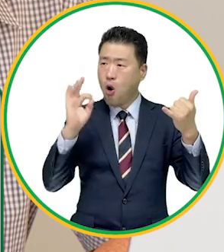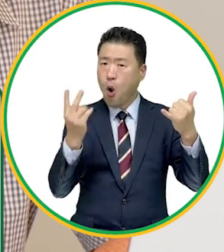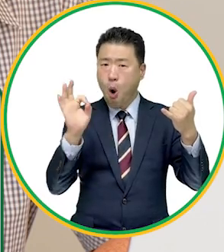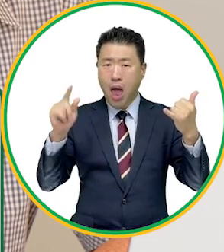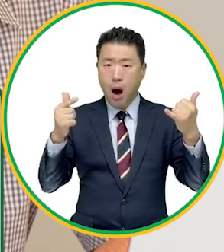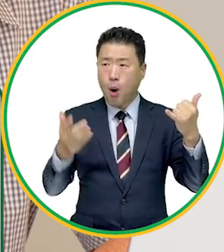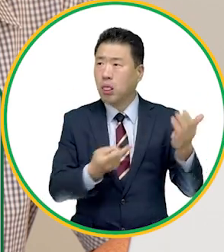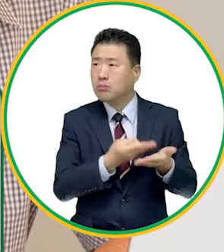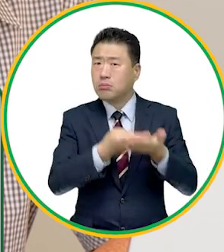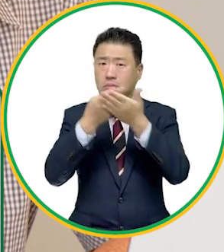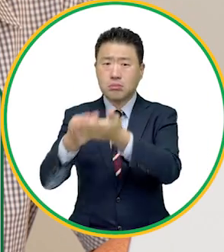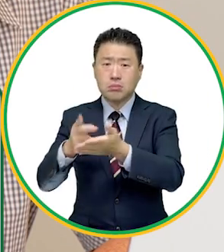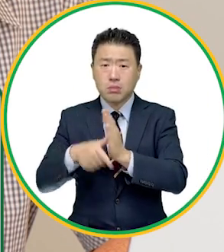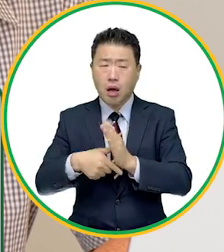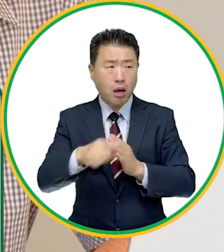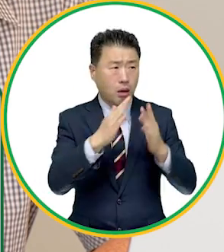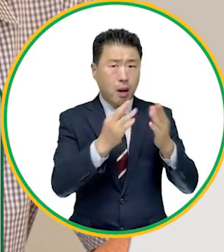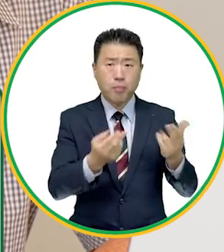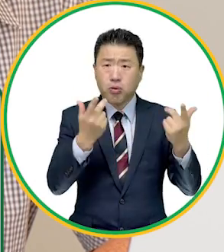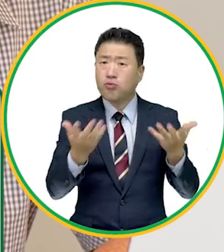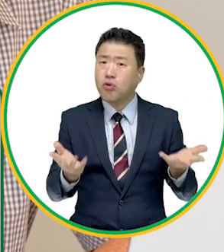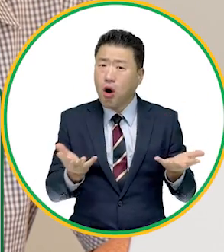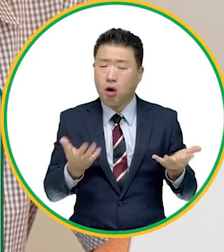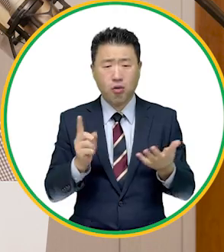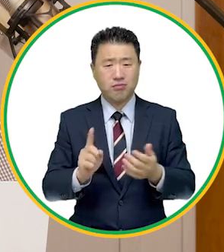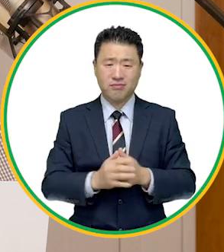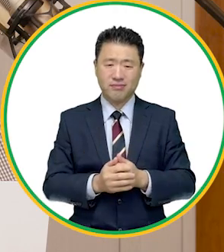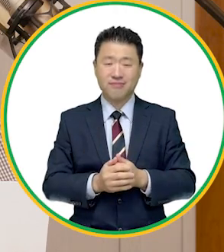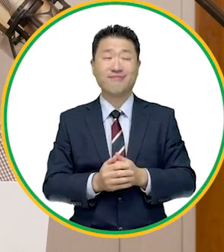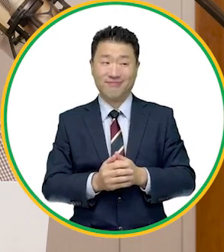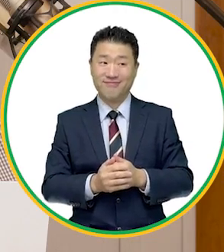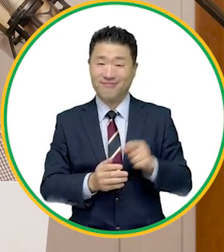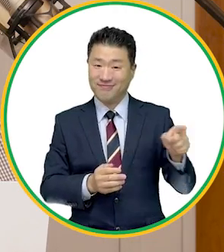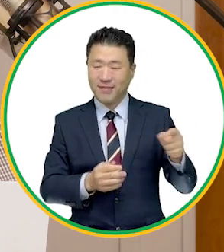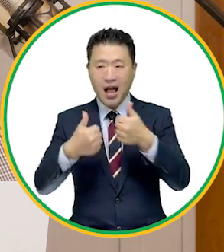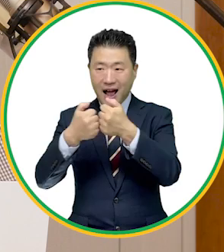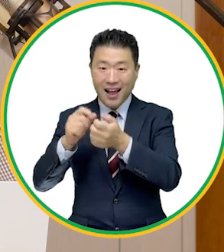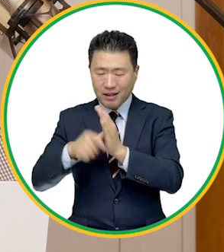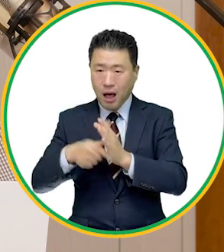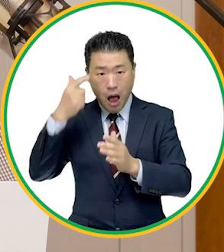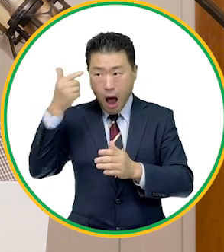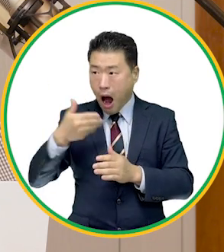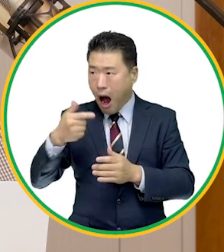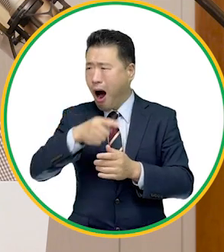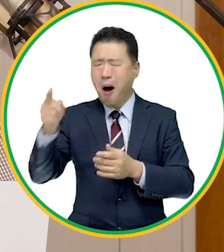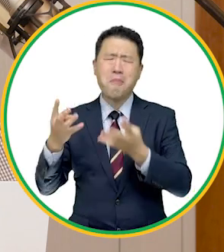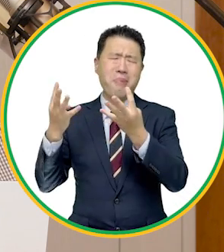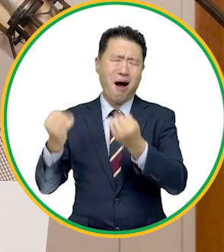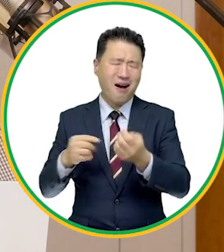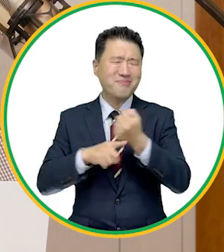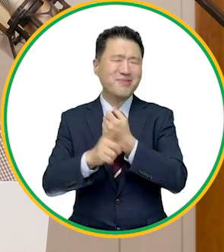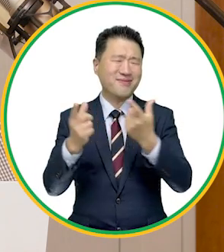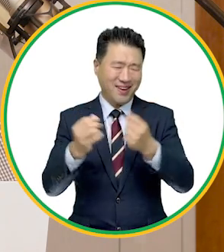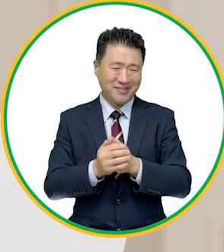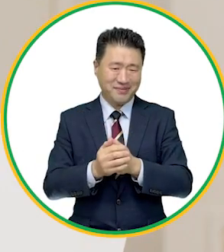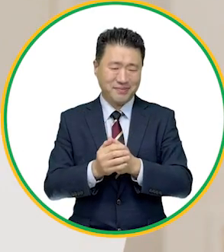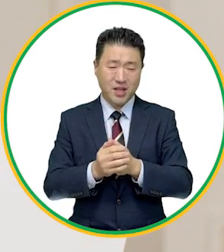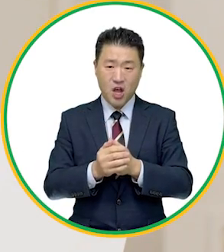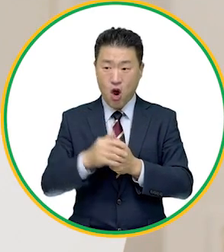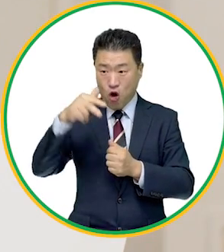부모님이 요양원에 가실 경우 집을 비워도 될까요? 예, 이 질문은 상담 시에도 많이 나오는